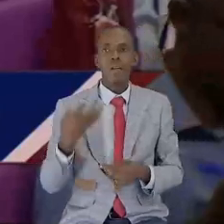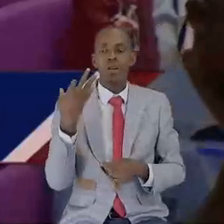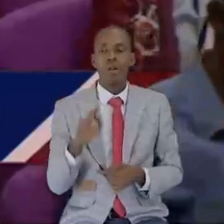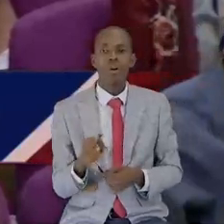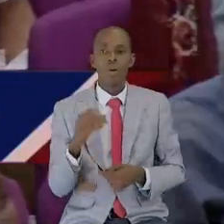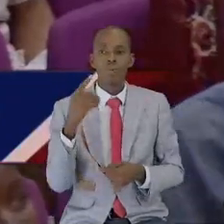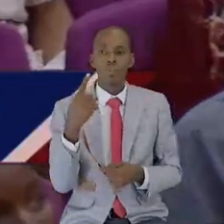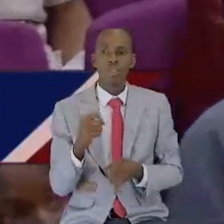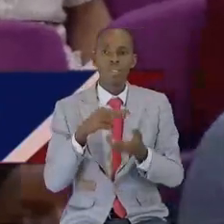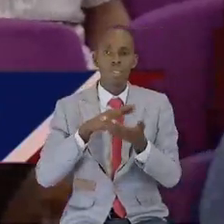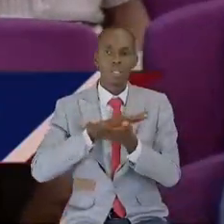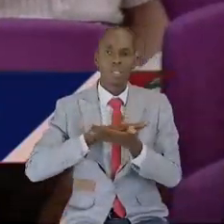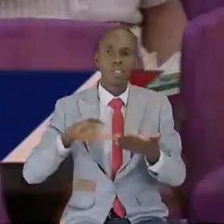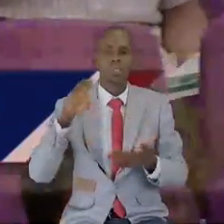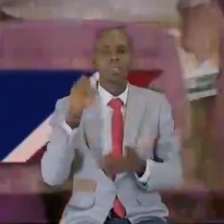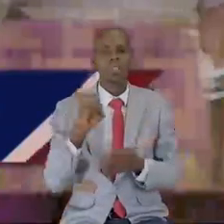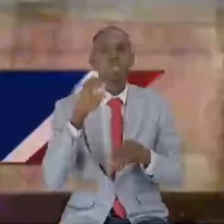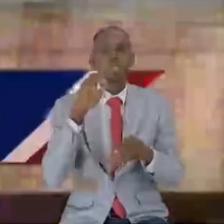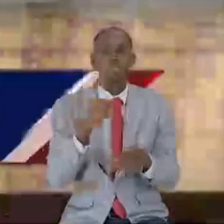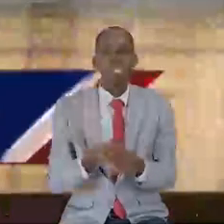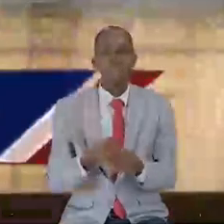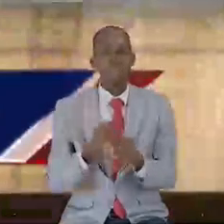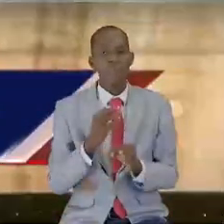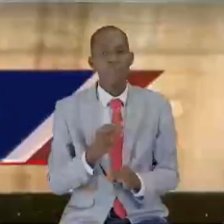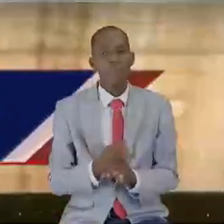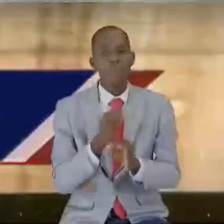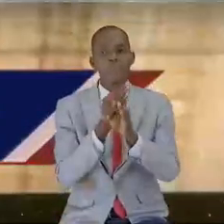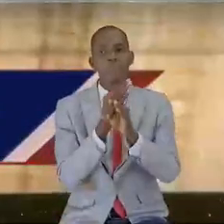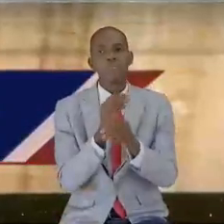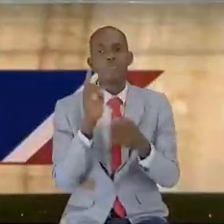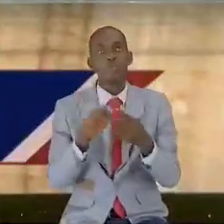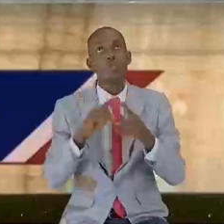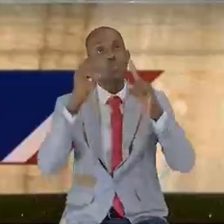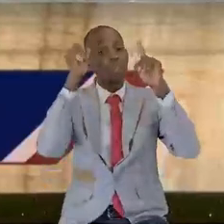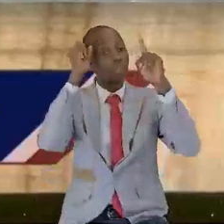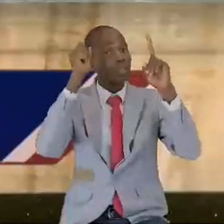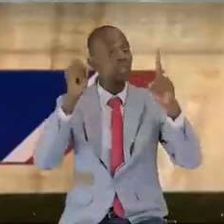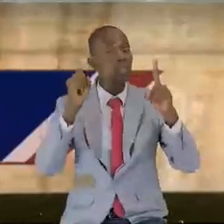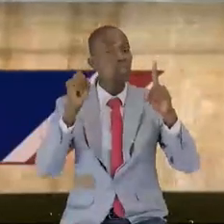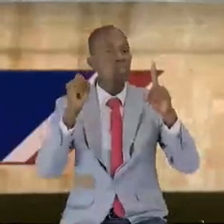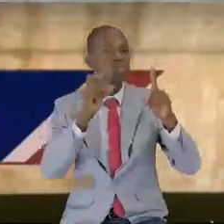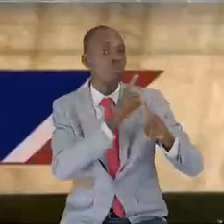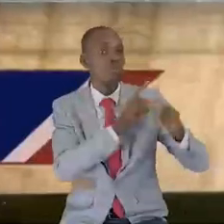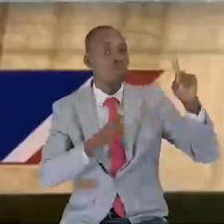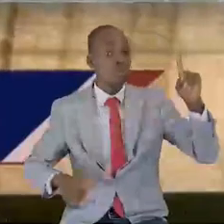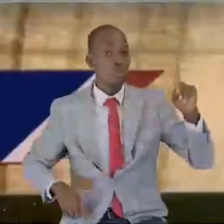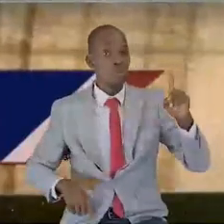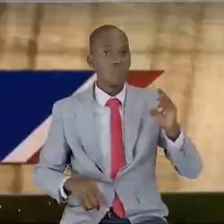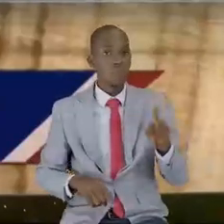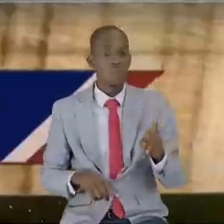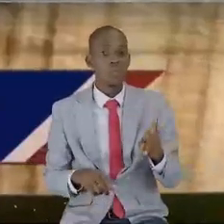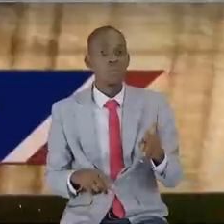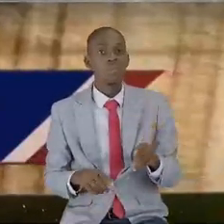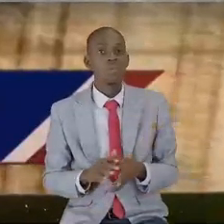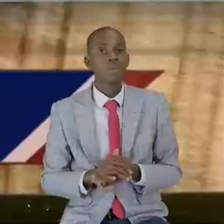dans la fidélité à sa seigneurie. La justice du cœur.